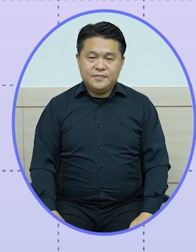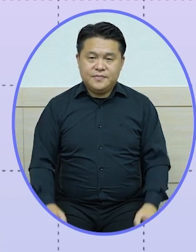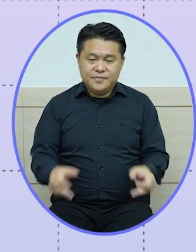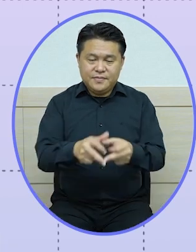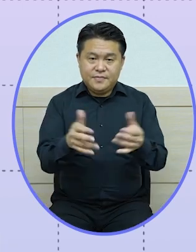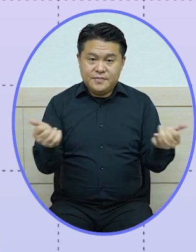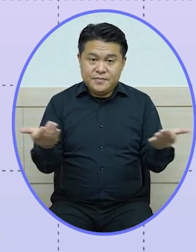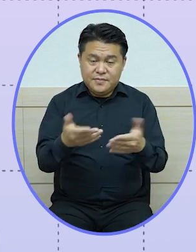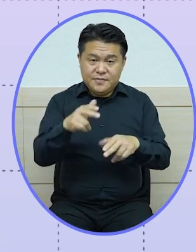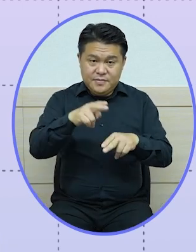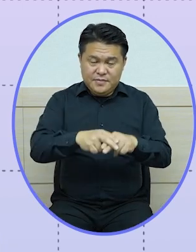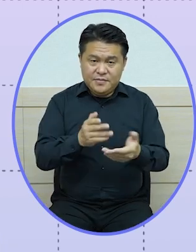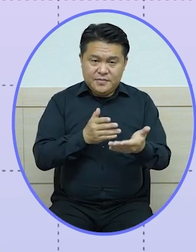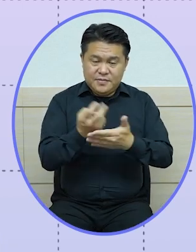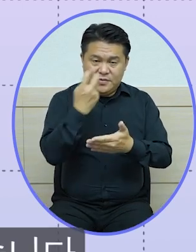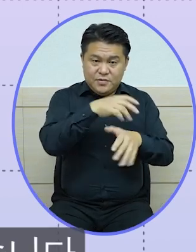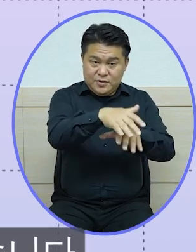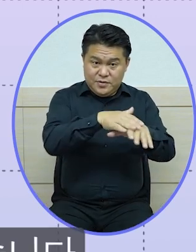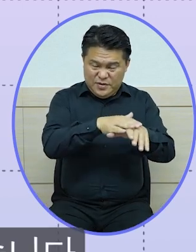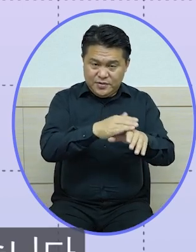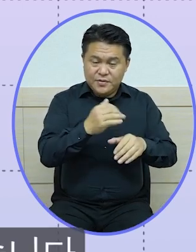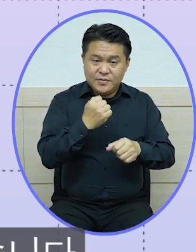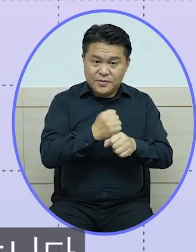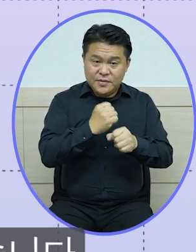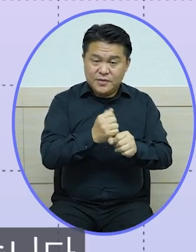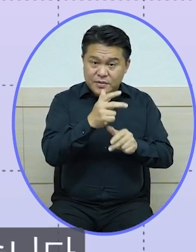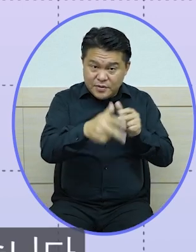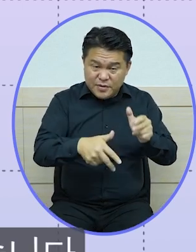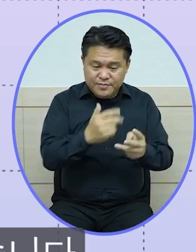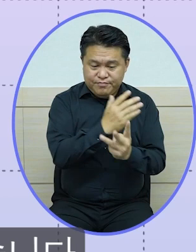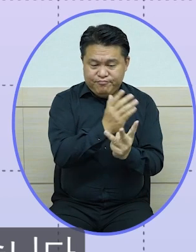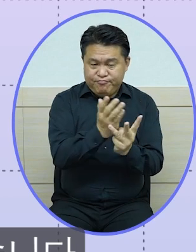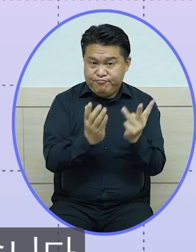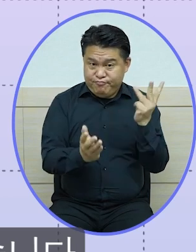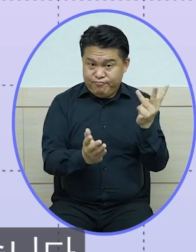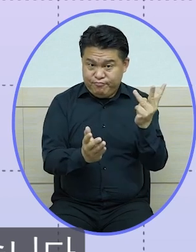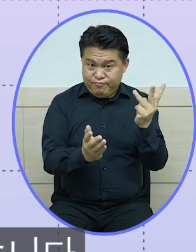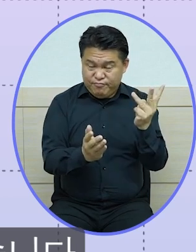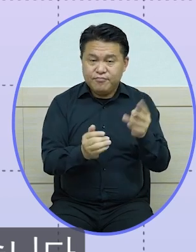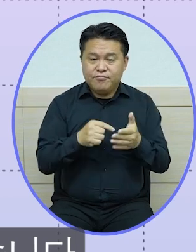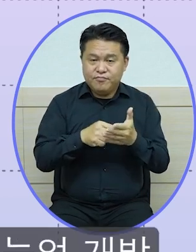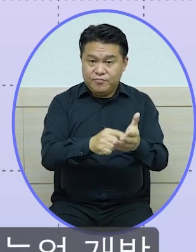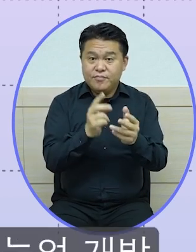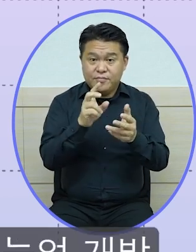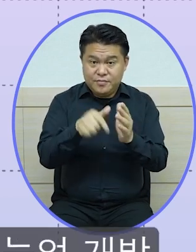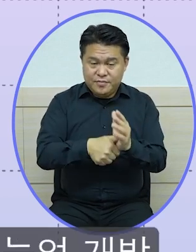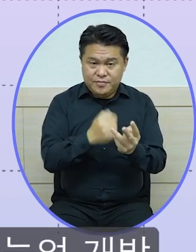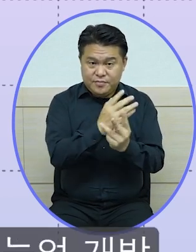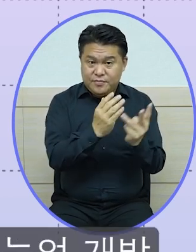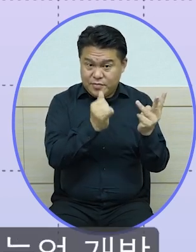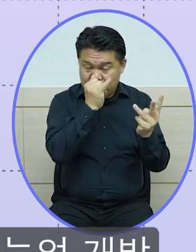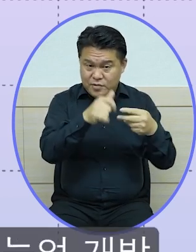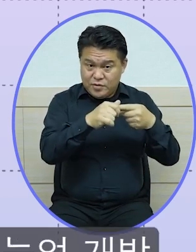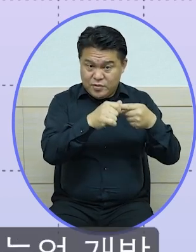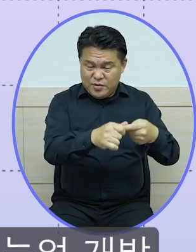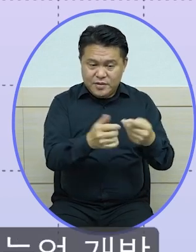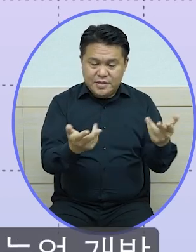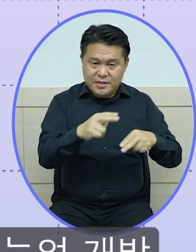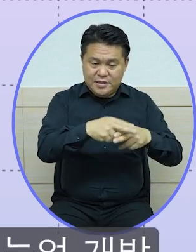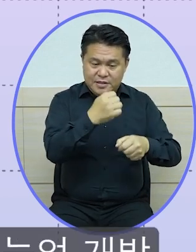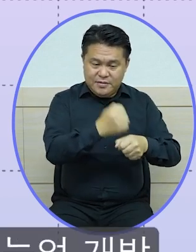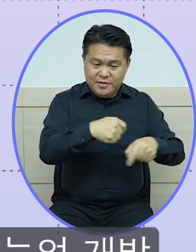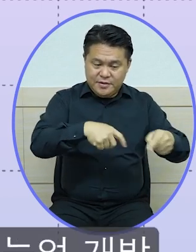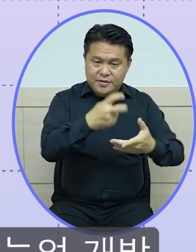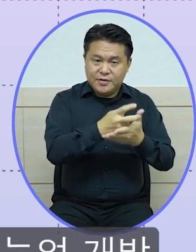장애인 일자리 전문관리체계 구축 사업을 본원에서는 세 가지로 구분하여 추진하고 있습니다. 첫 번째 일자리 개발 및